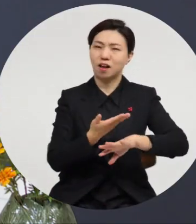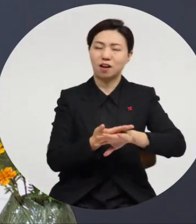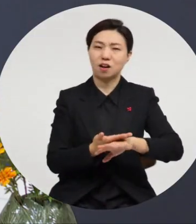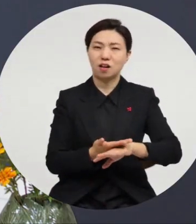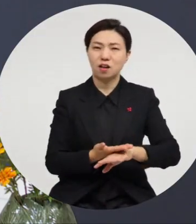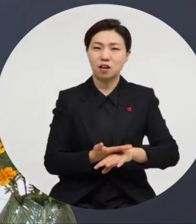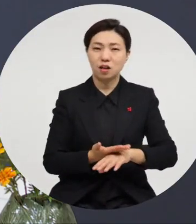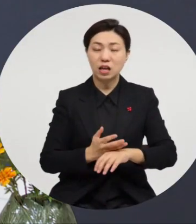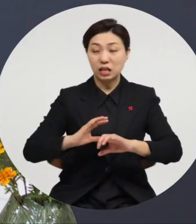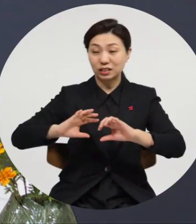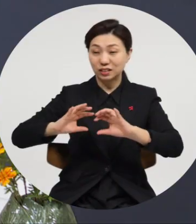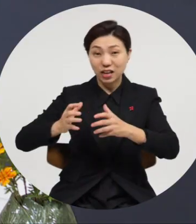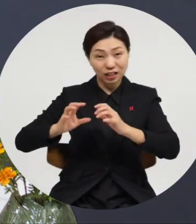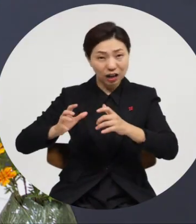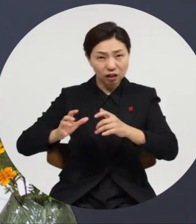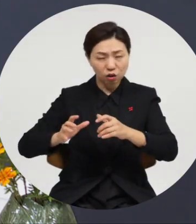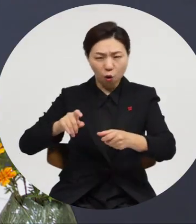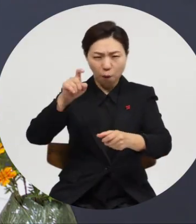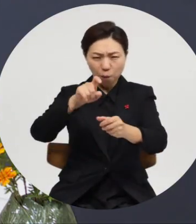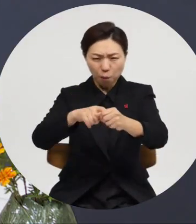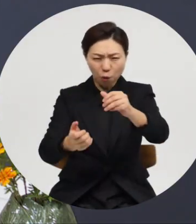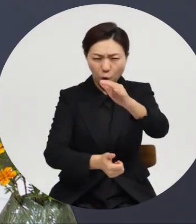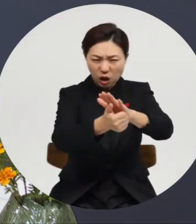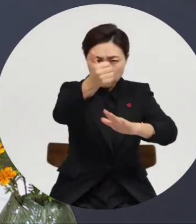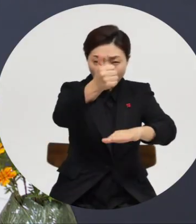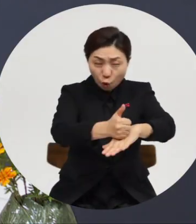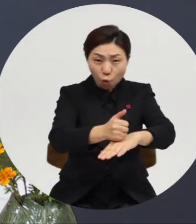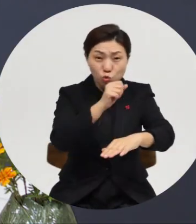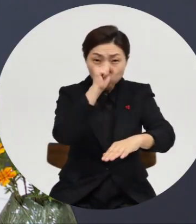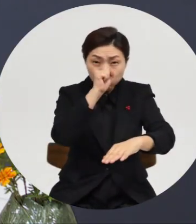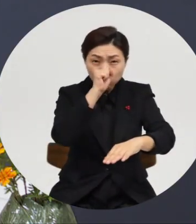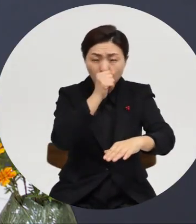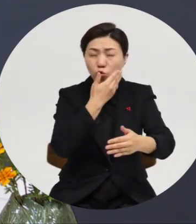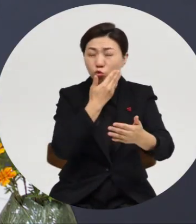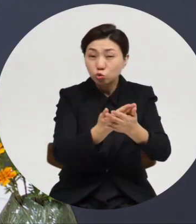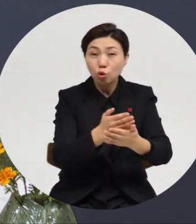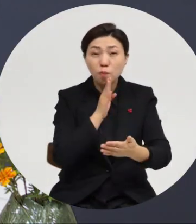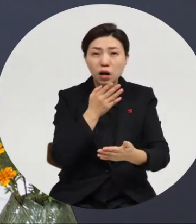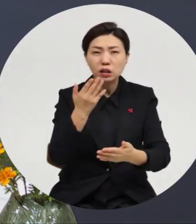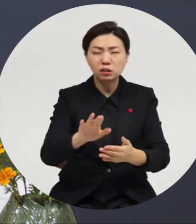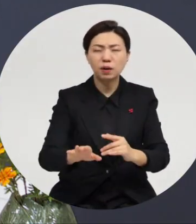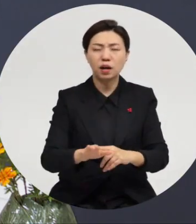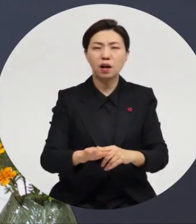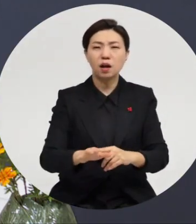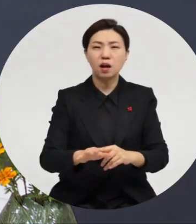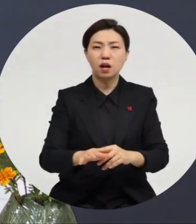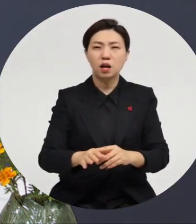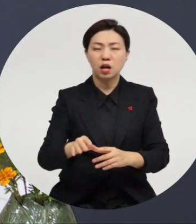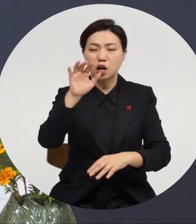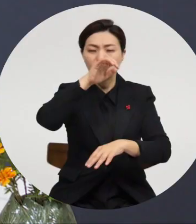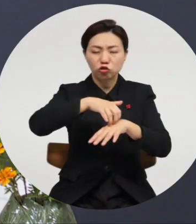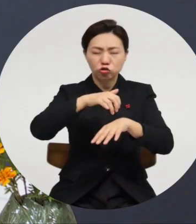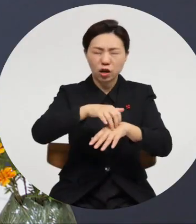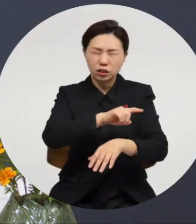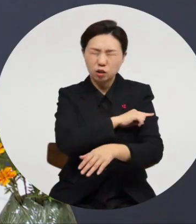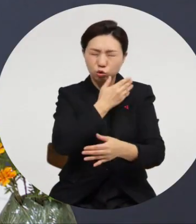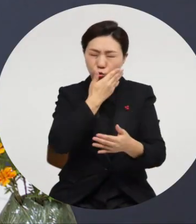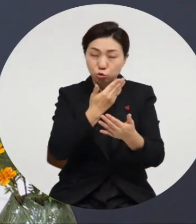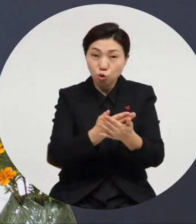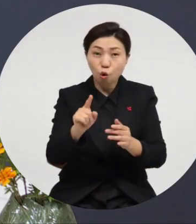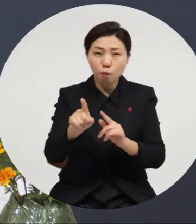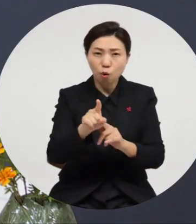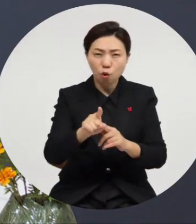다르다. 세속은 목표를 이루느냐 못 이루느냐가 중요하지 수행에서는 괴롭냐 안